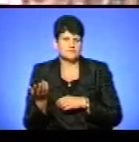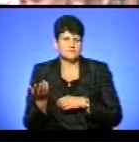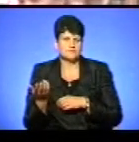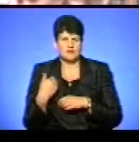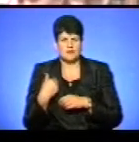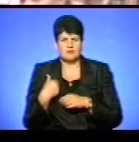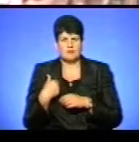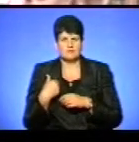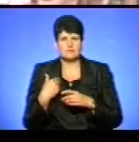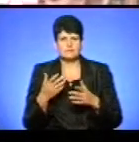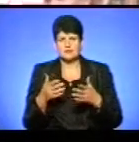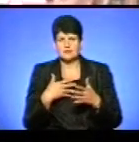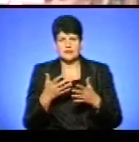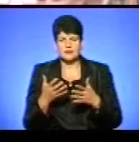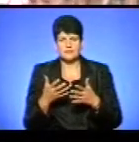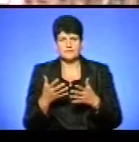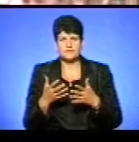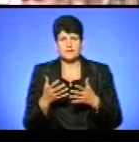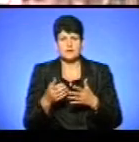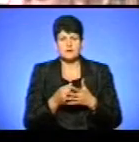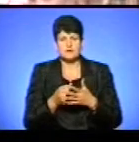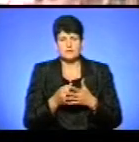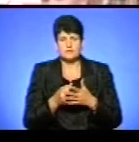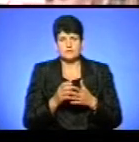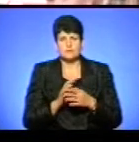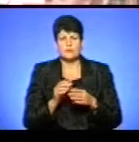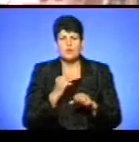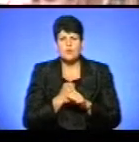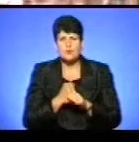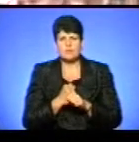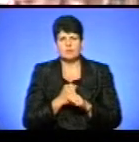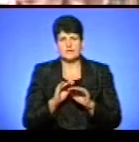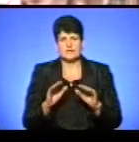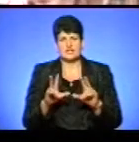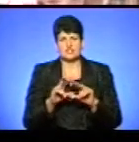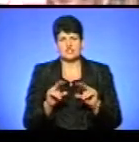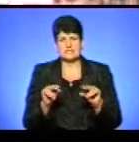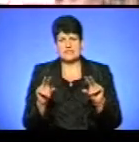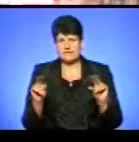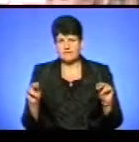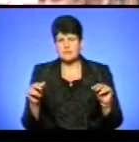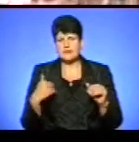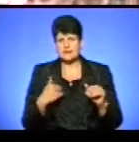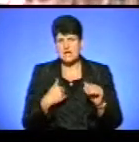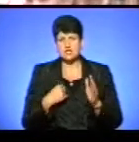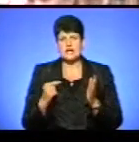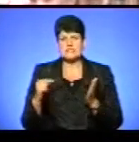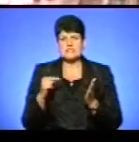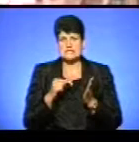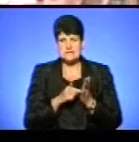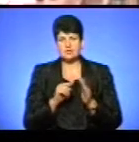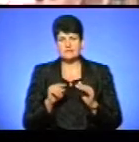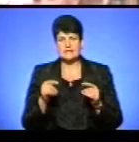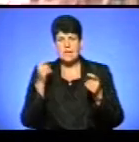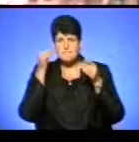не достаємо мету, що яка відправка. Ми робимо дітей щасливими, і наша ціль, щоб діти